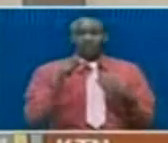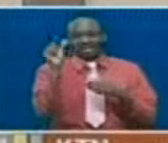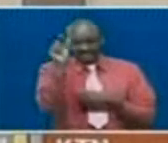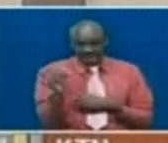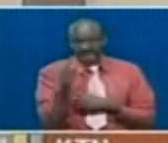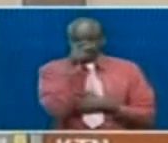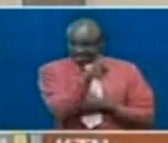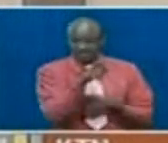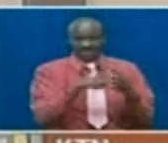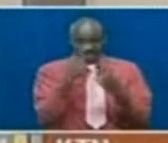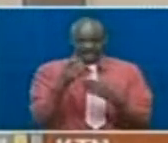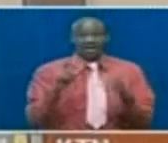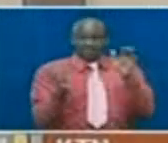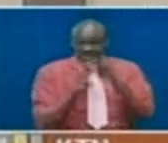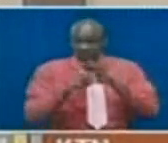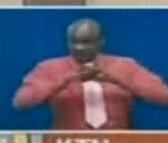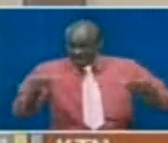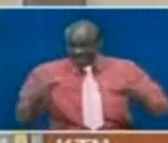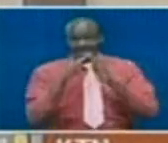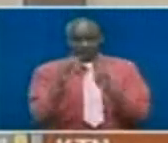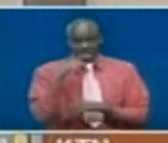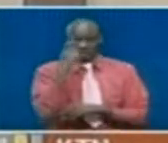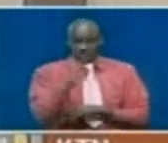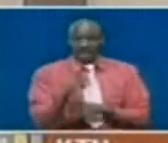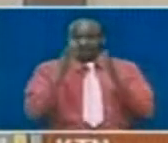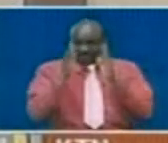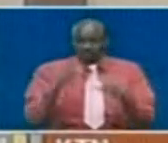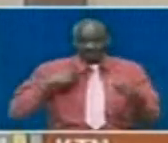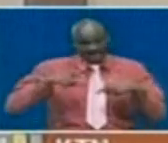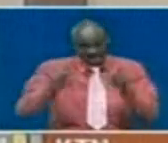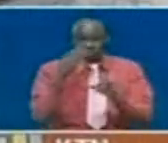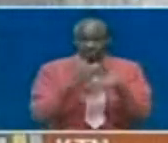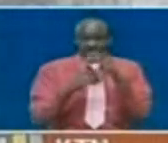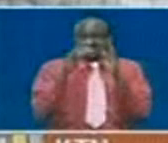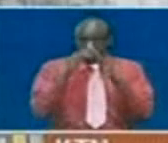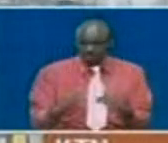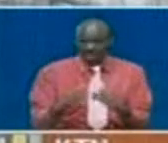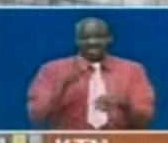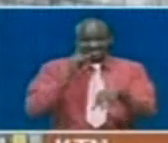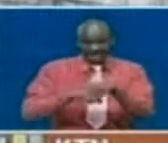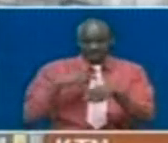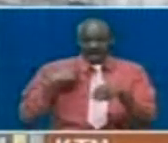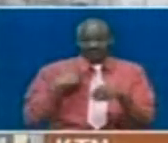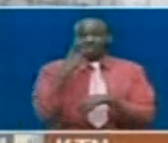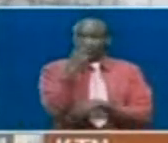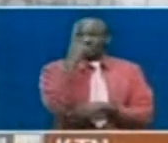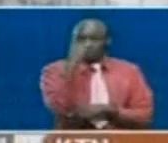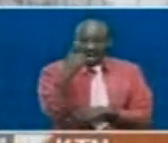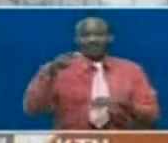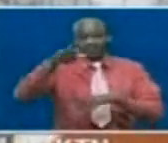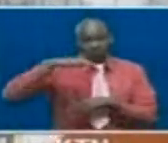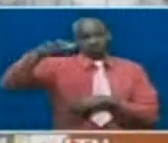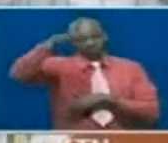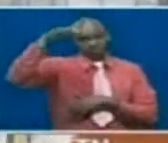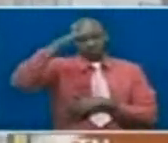na kulingana na Wizara ya Ardhi na Nyumba humu nchini, mtu anaruhusiwa kujenga nyumba aina hii hadi ghorofa 21.